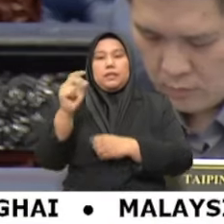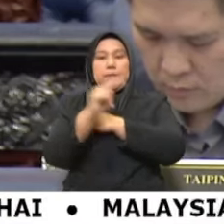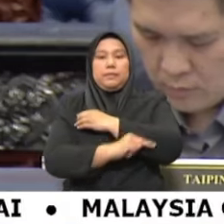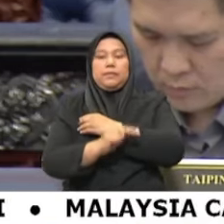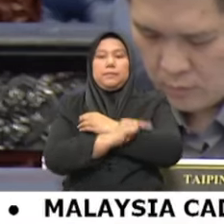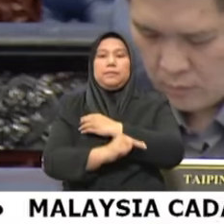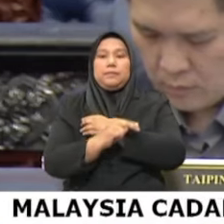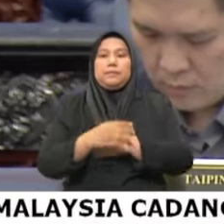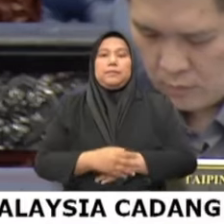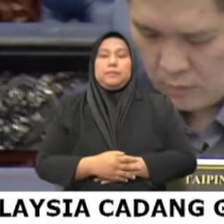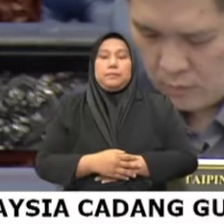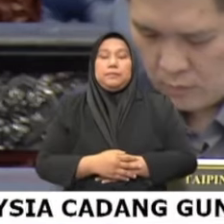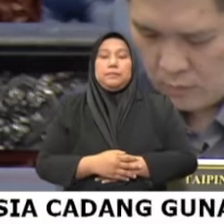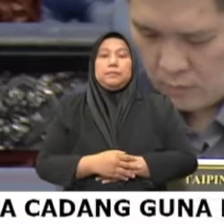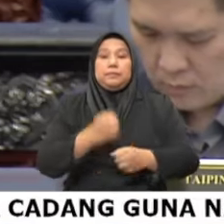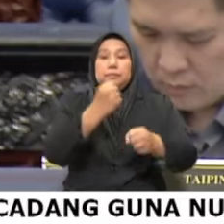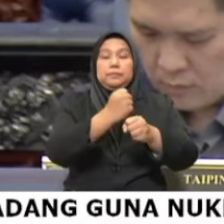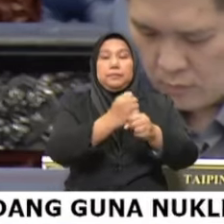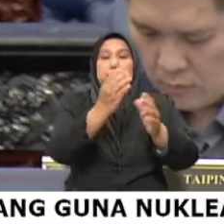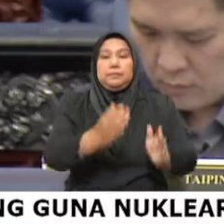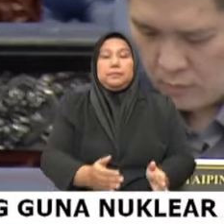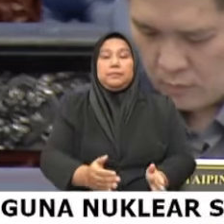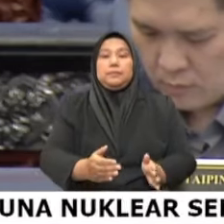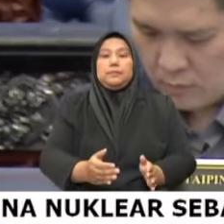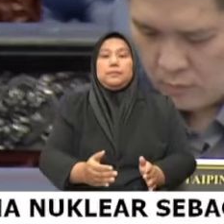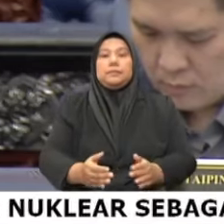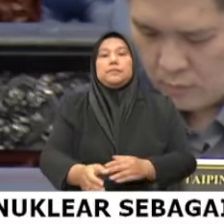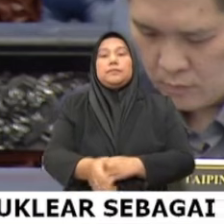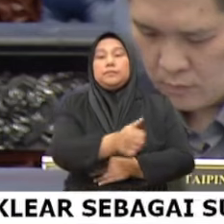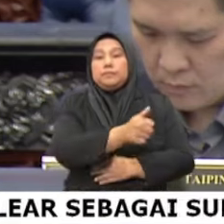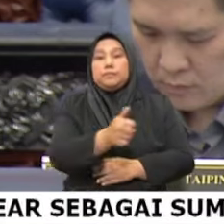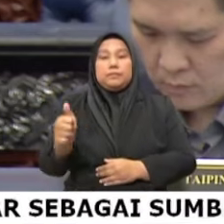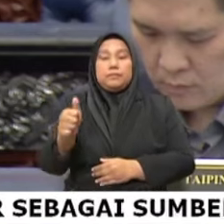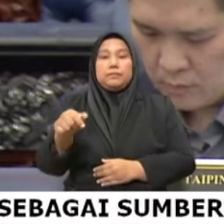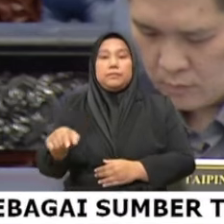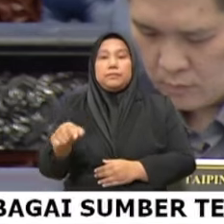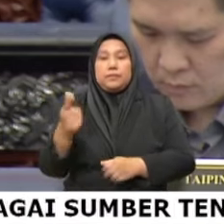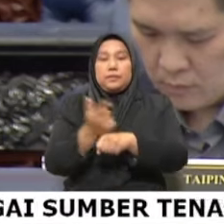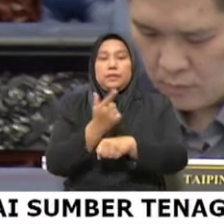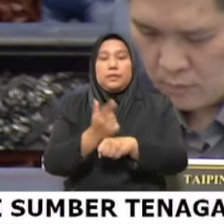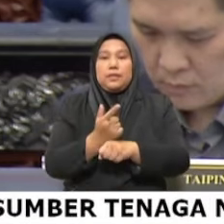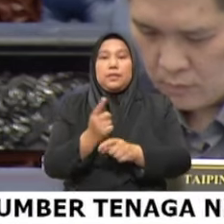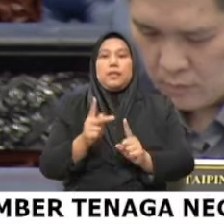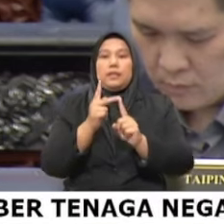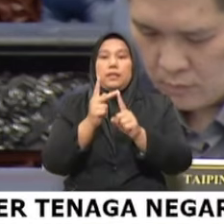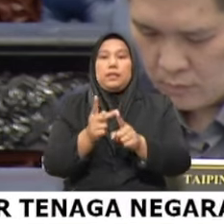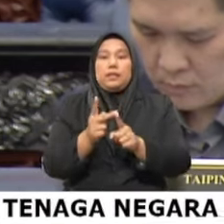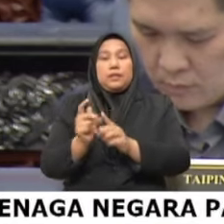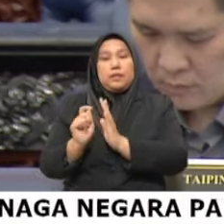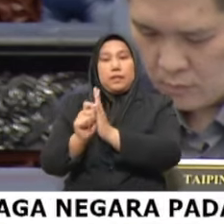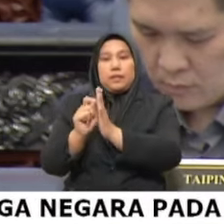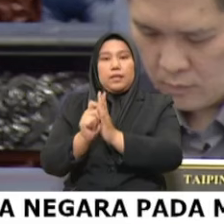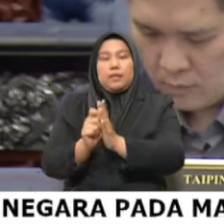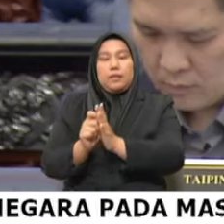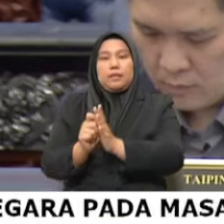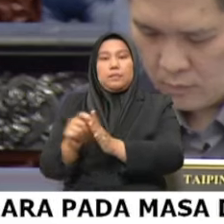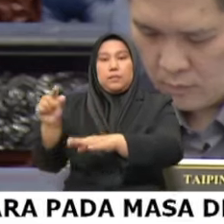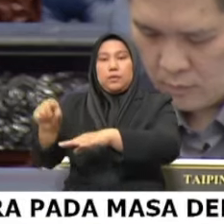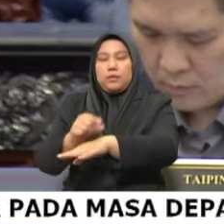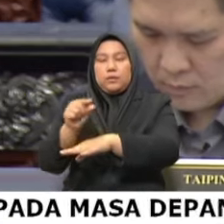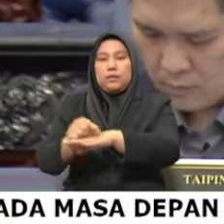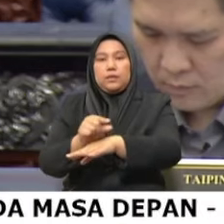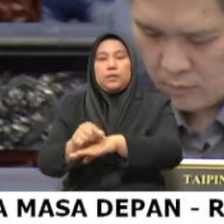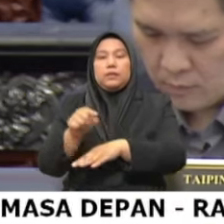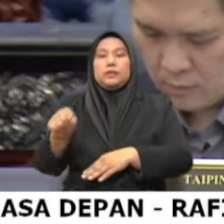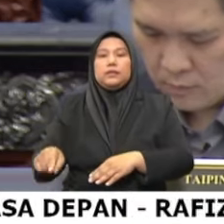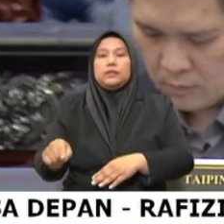itu, petugas barisan hadapan diberi latihan khas untuk mengenali tanda-tanda eksploitasi, sementara